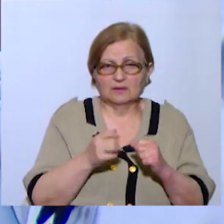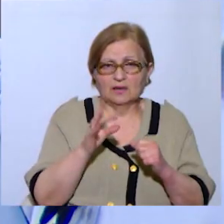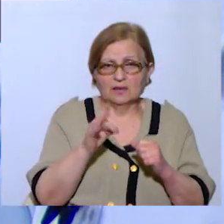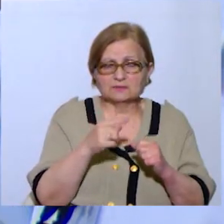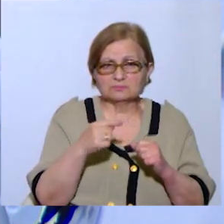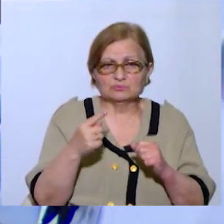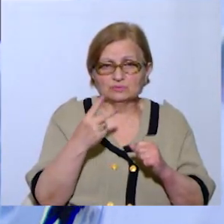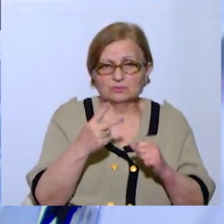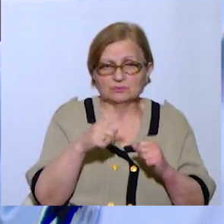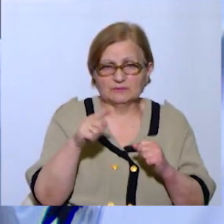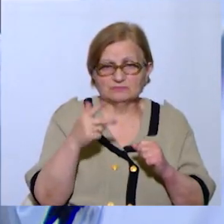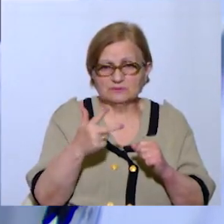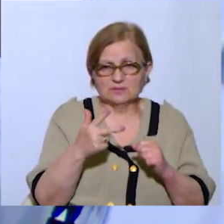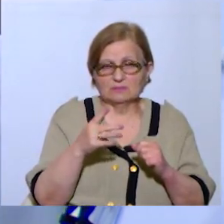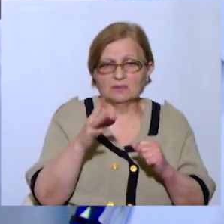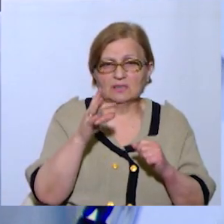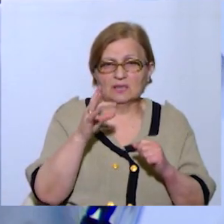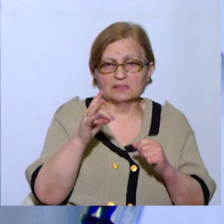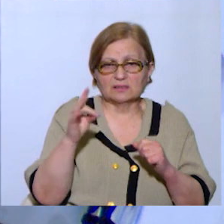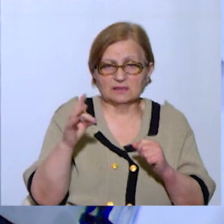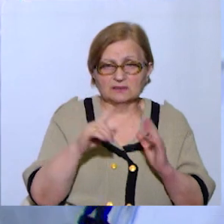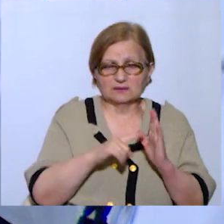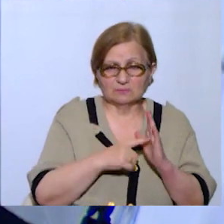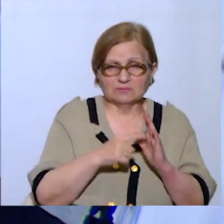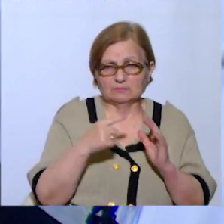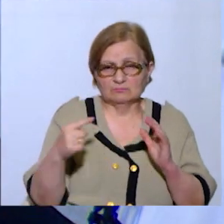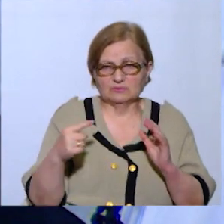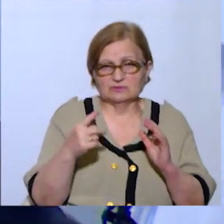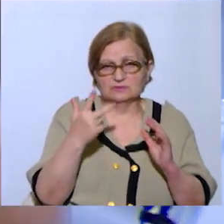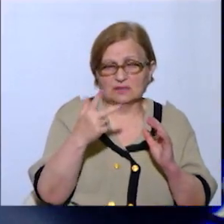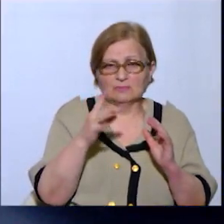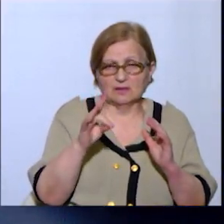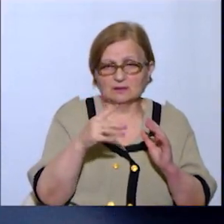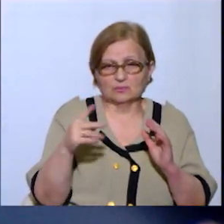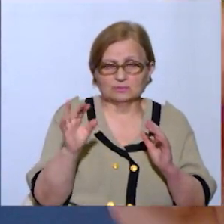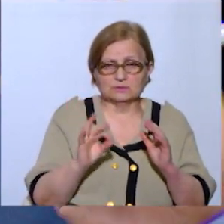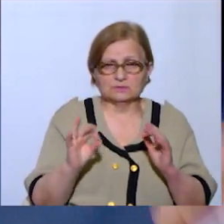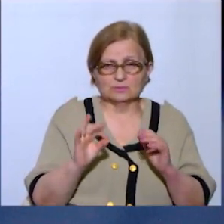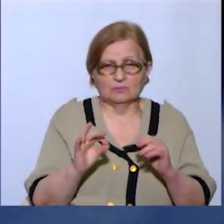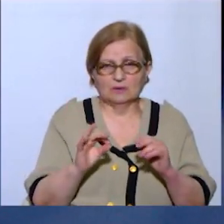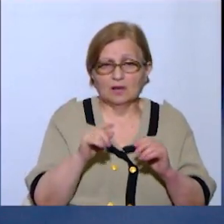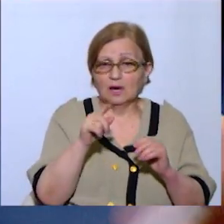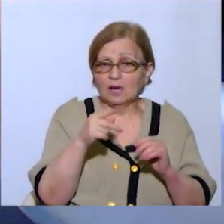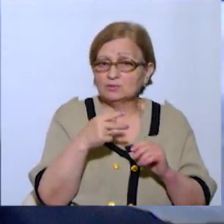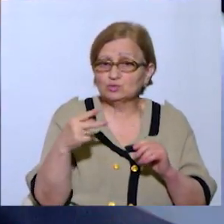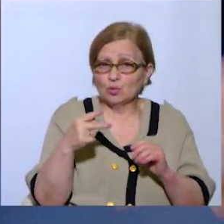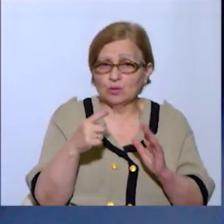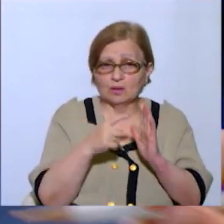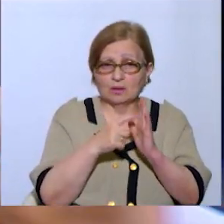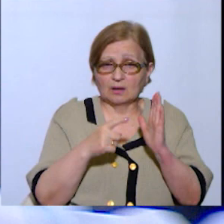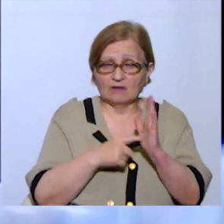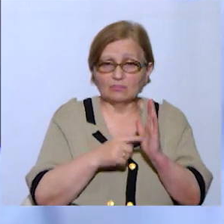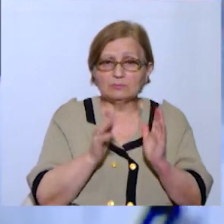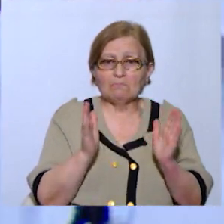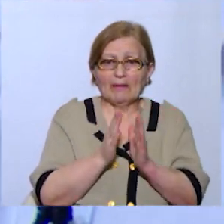ფესვი 3 ფესვი RR ნამრავლიდან მინუს 3 R-ი უდრის 0-ს. ეს ტოლობა გავყოთ პატარა